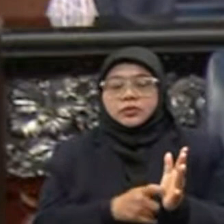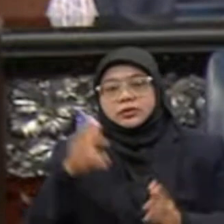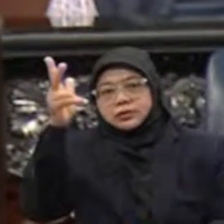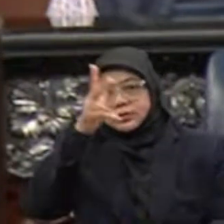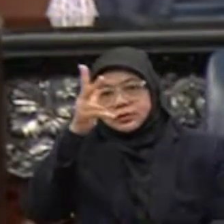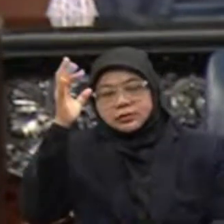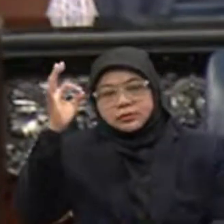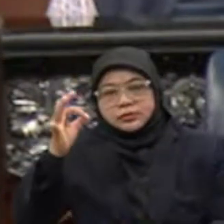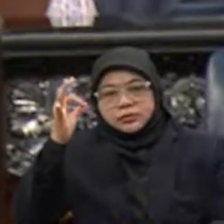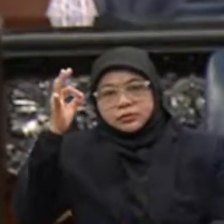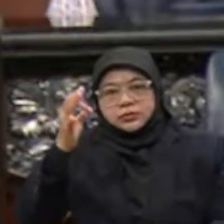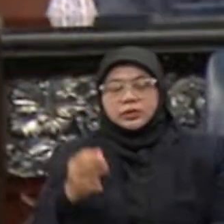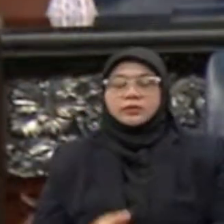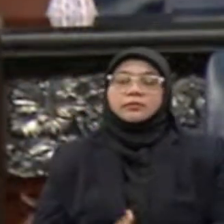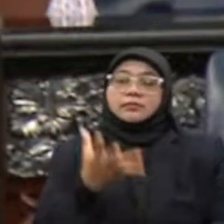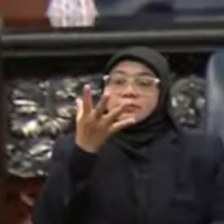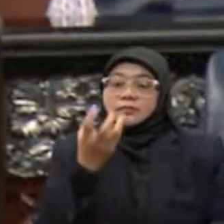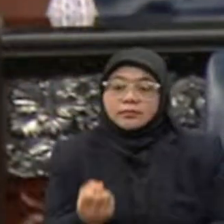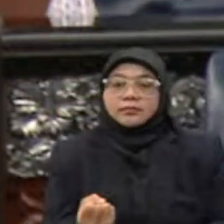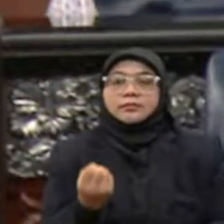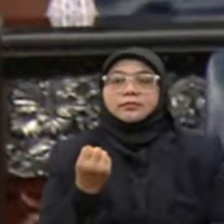persekutuan adalah berjumlah